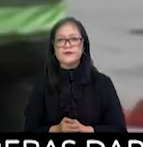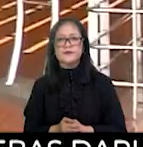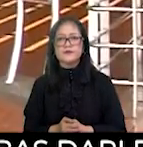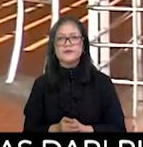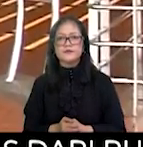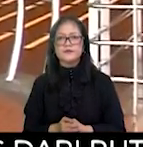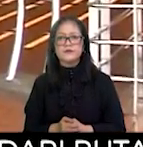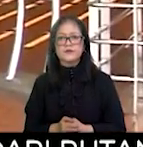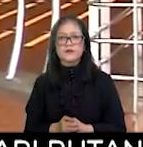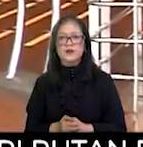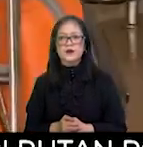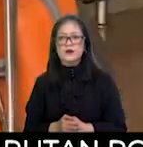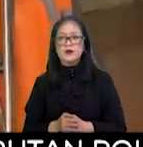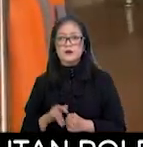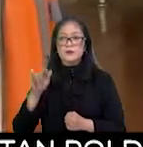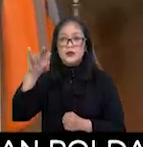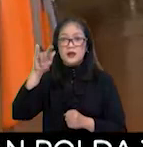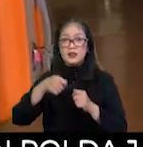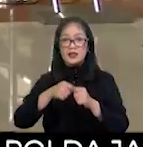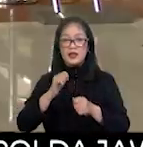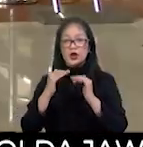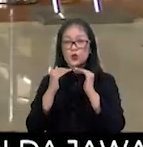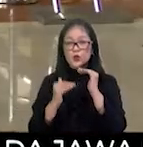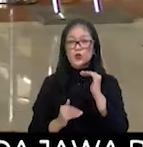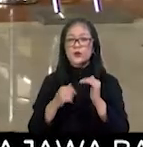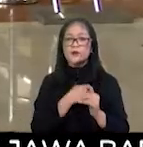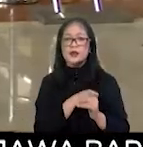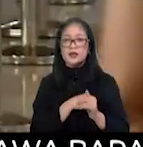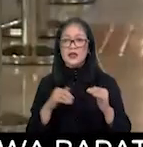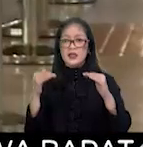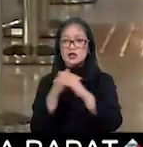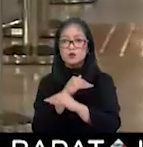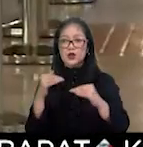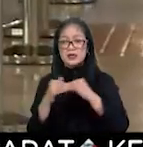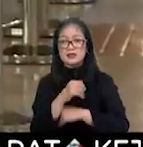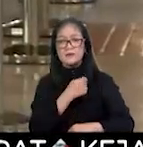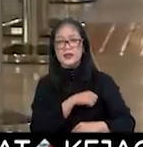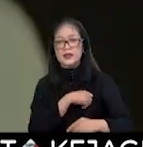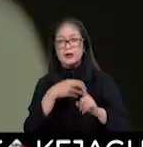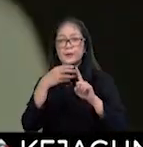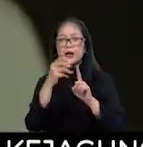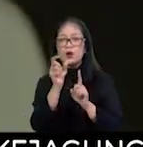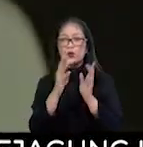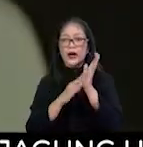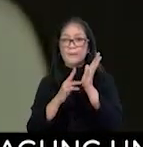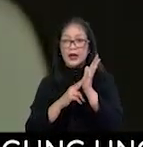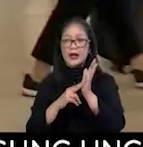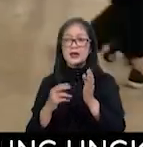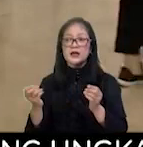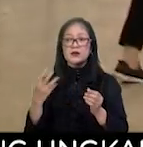penurunan harga tiket pesawat yang akan dilakukan oleh Kementerian Perhubungan dan kementerian keuangan menjadi angin segar bagi menelannya